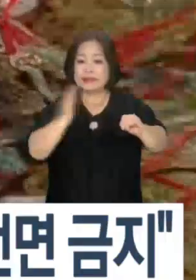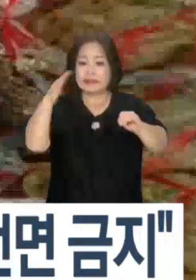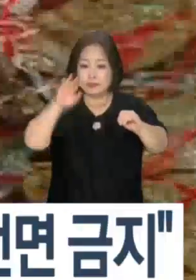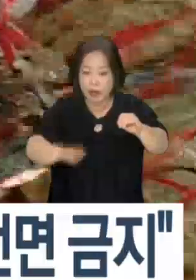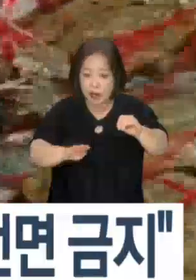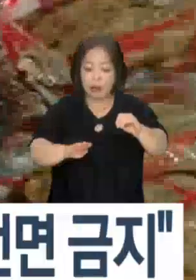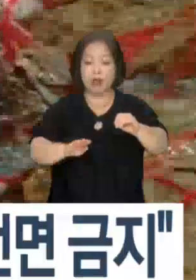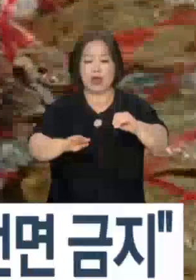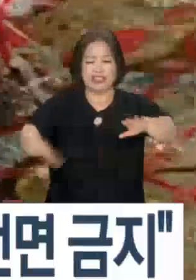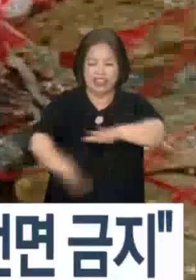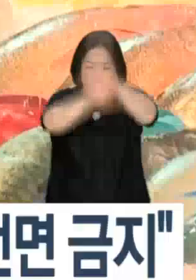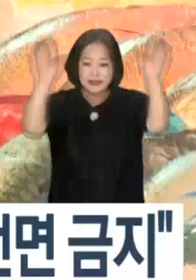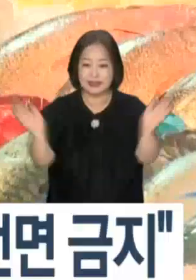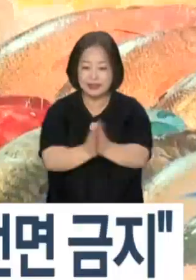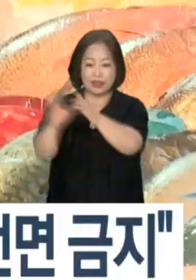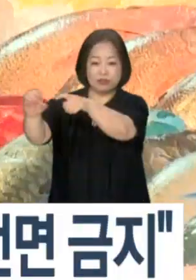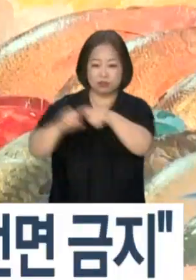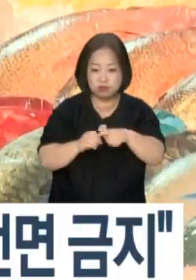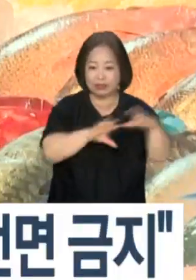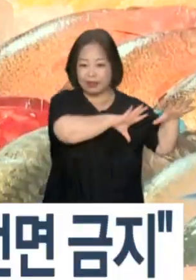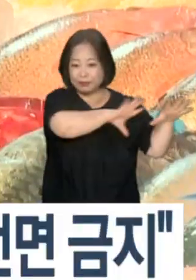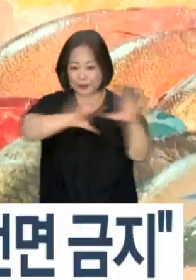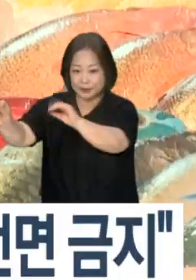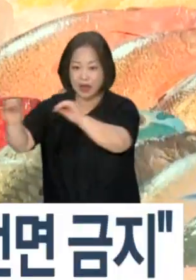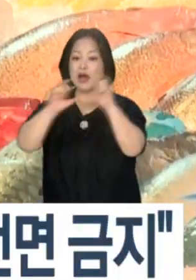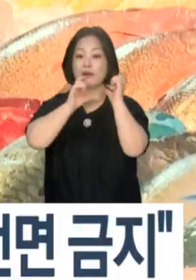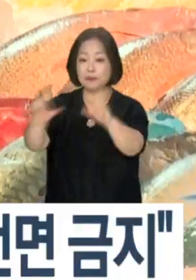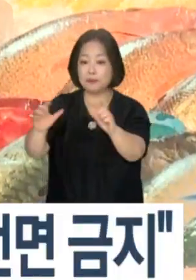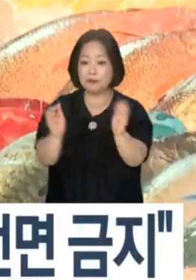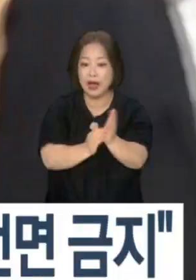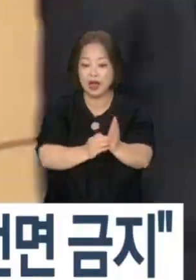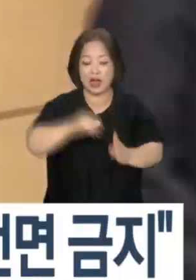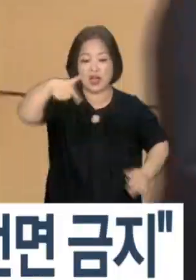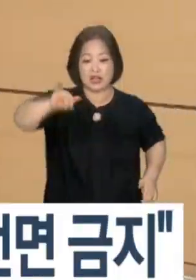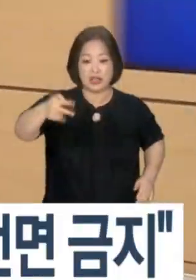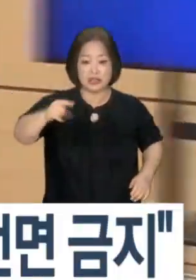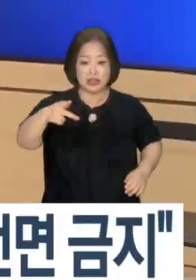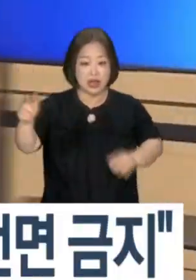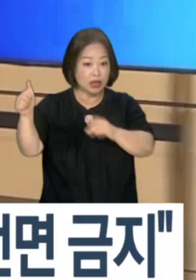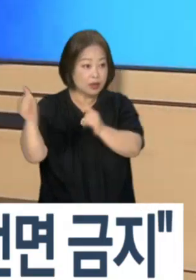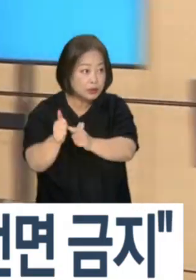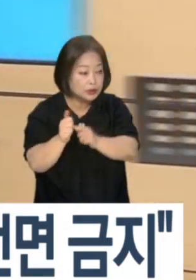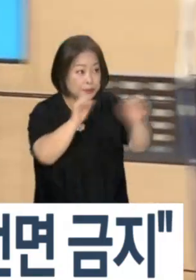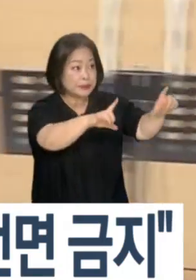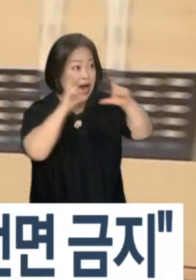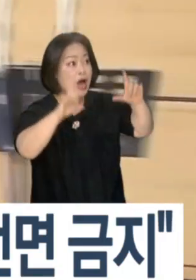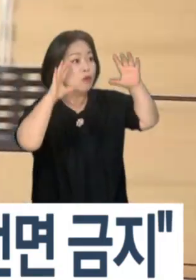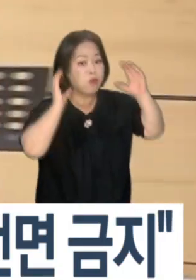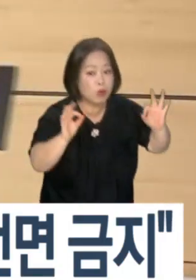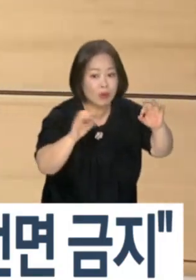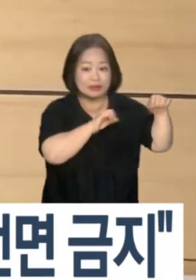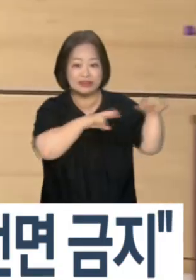대상을 일본 전역으로 확대한 겁니다. 기시다 후미오 총리는 즉각 대응했습니다.